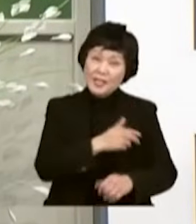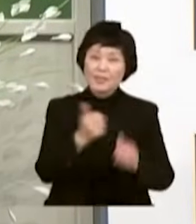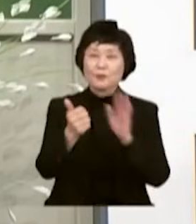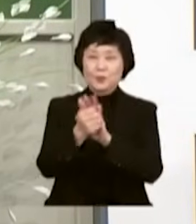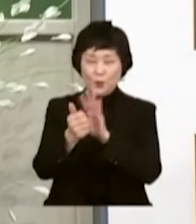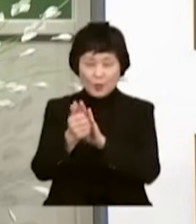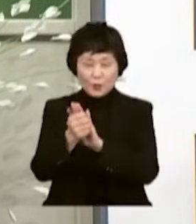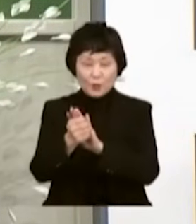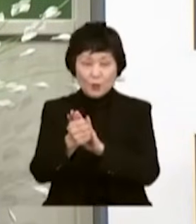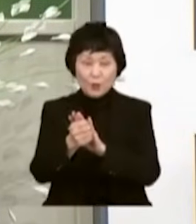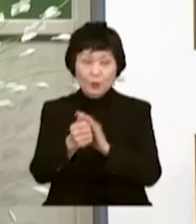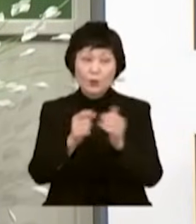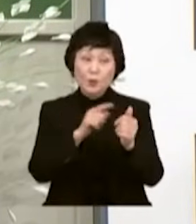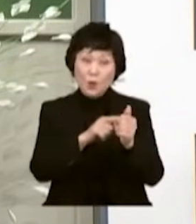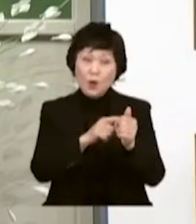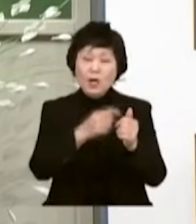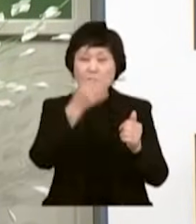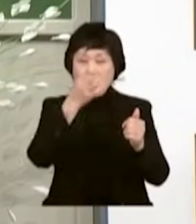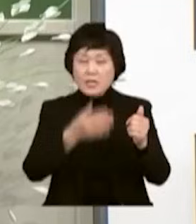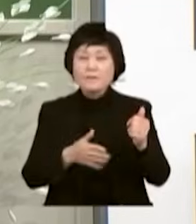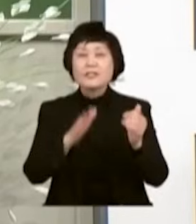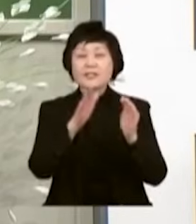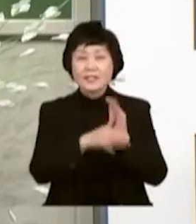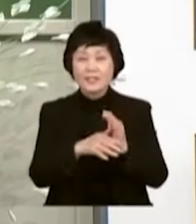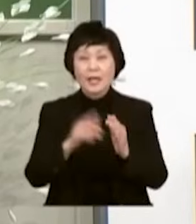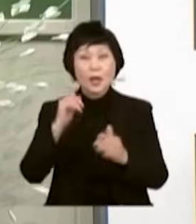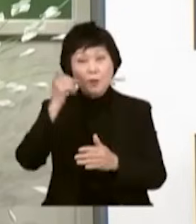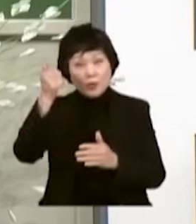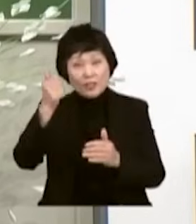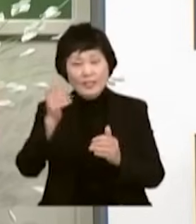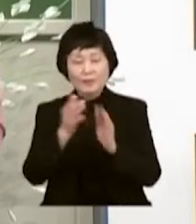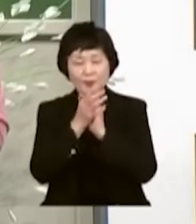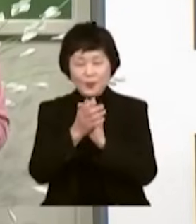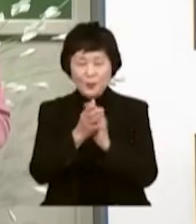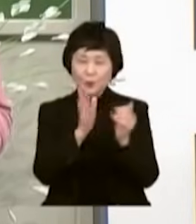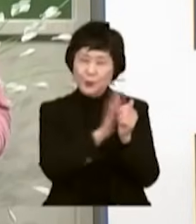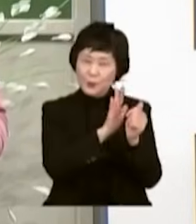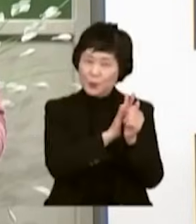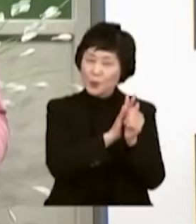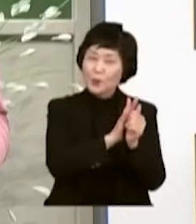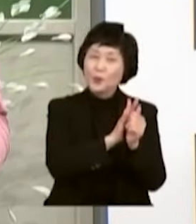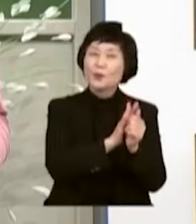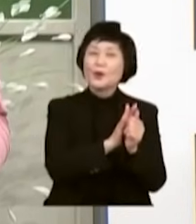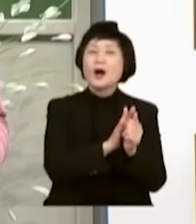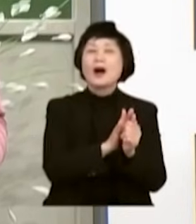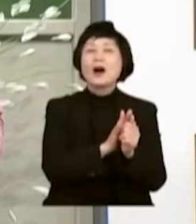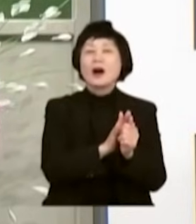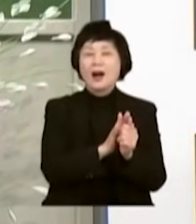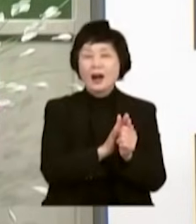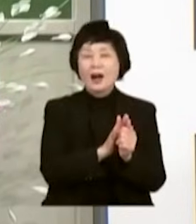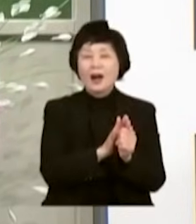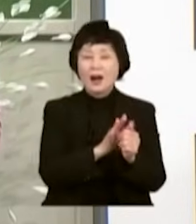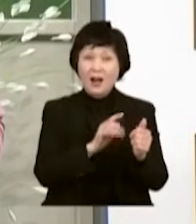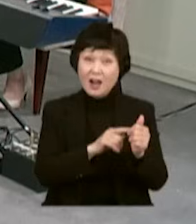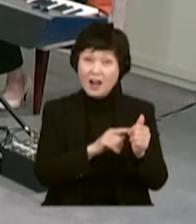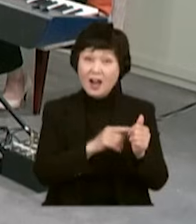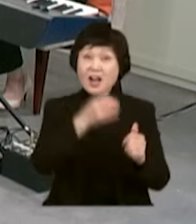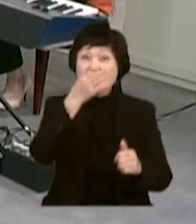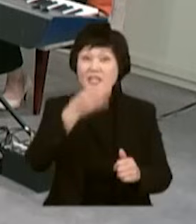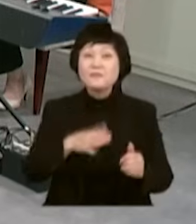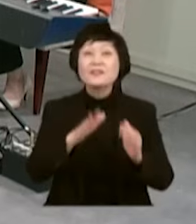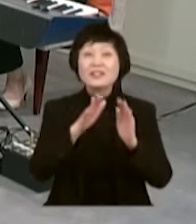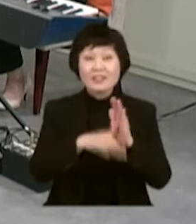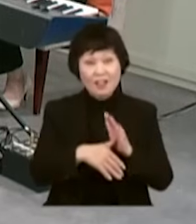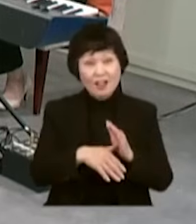씨 힘드실 때 또 목사님의 기도로 또 세워주시고 또 왜 그 조용구 씨 그때 힘드셨을 때